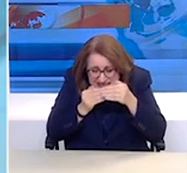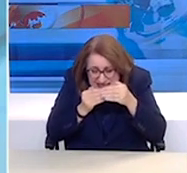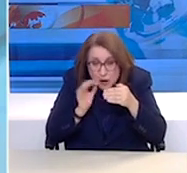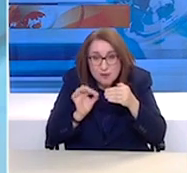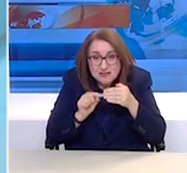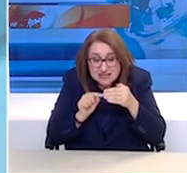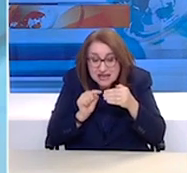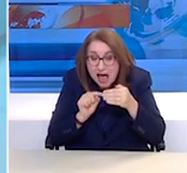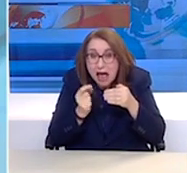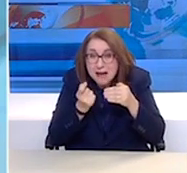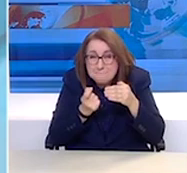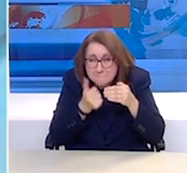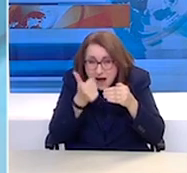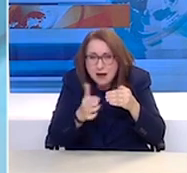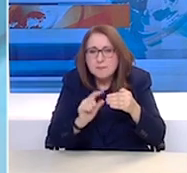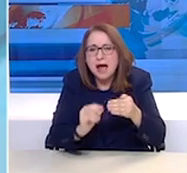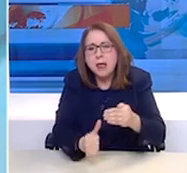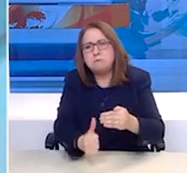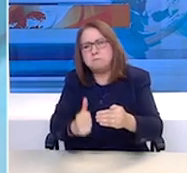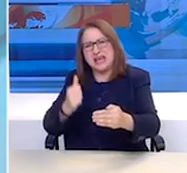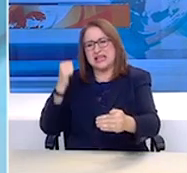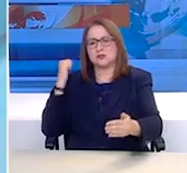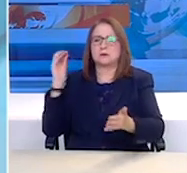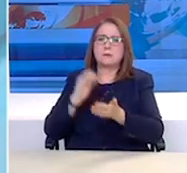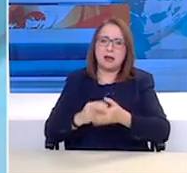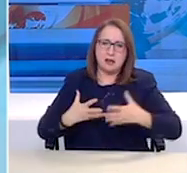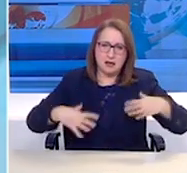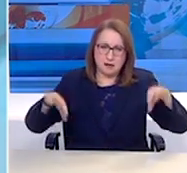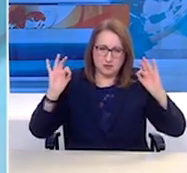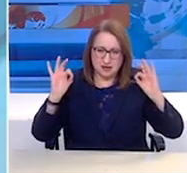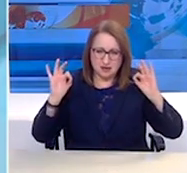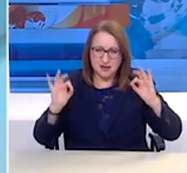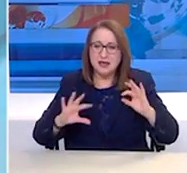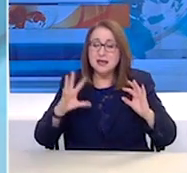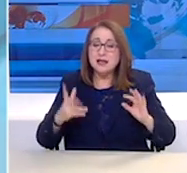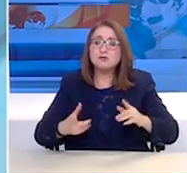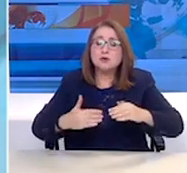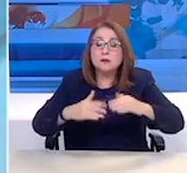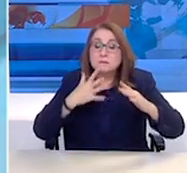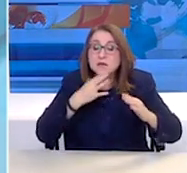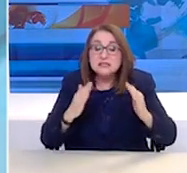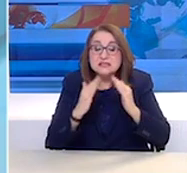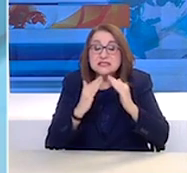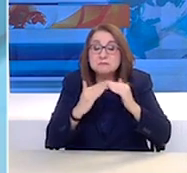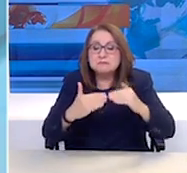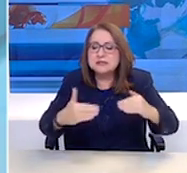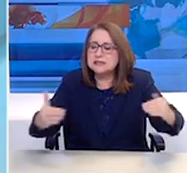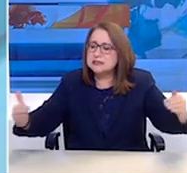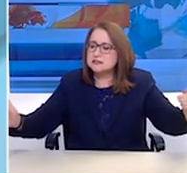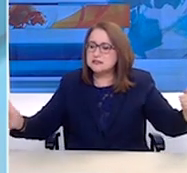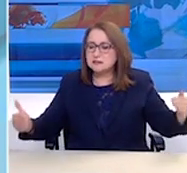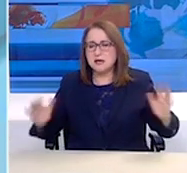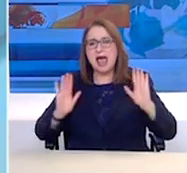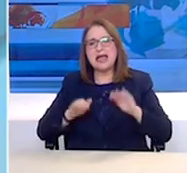εβδομάδες πίσω. Η όποια γιορτινή διάθεσή μας θα πρέπει να περιχαρακωθεί στα όρια των σπιτιών μας. Κάθε προσπάθεια φιλικής